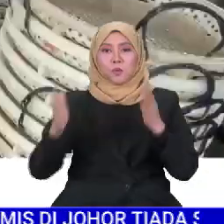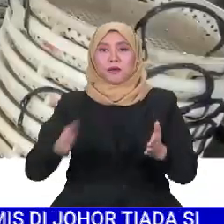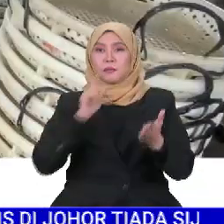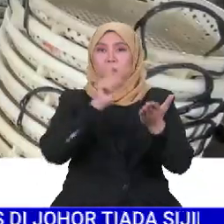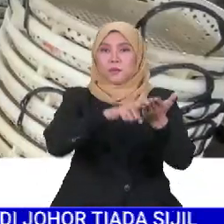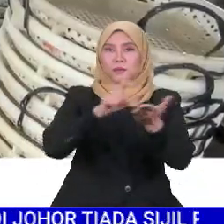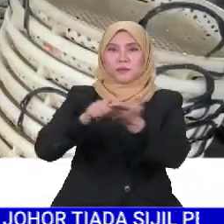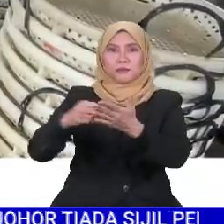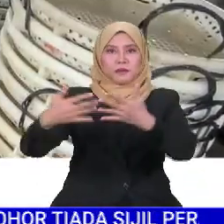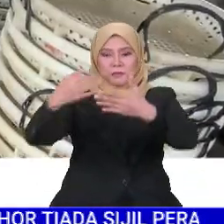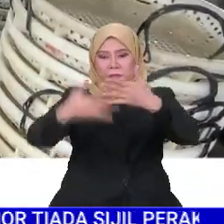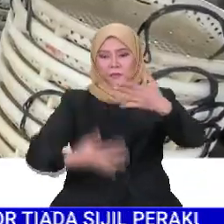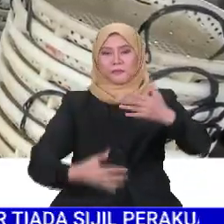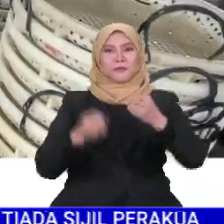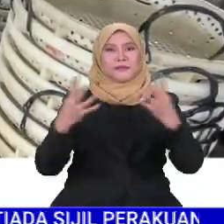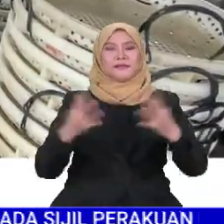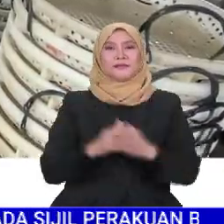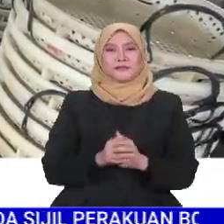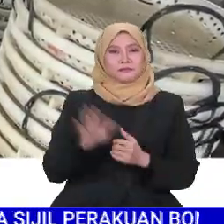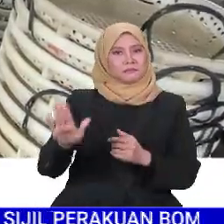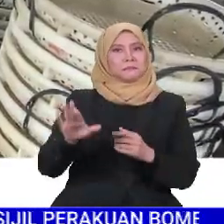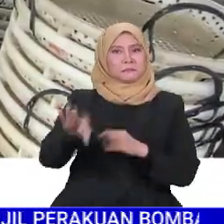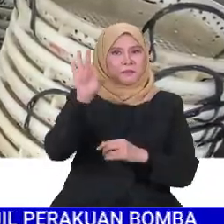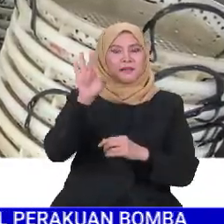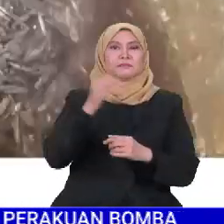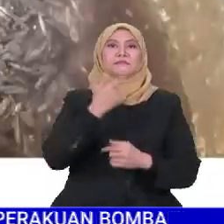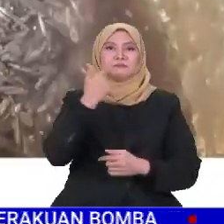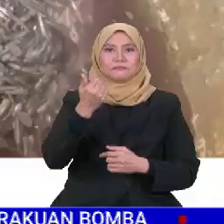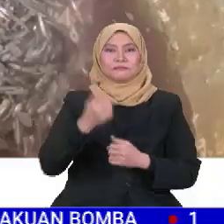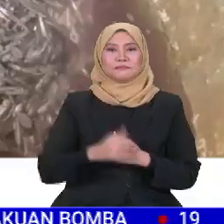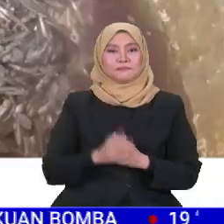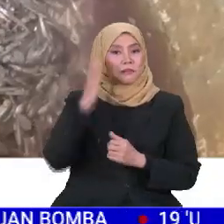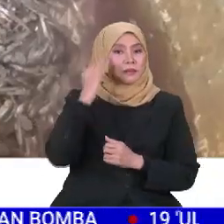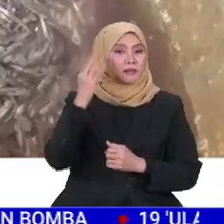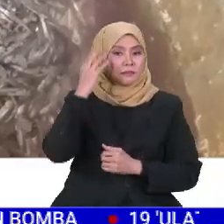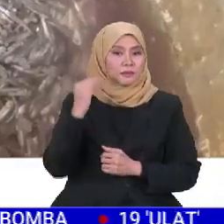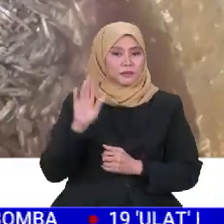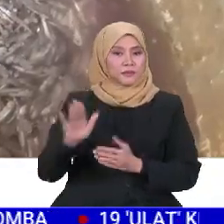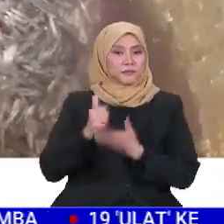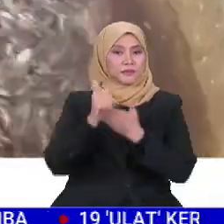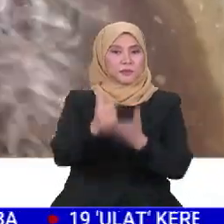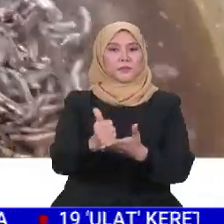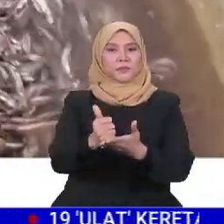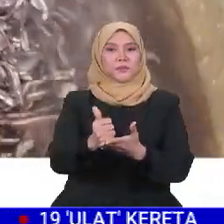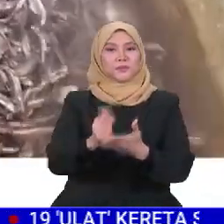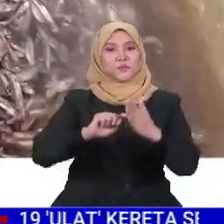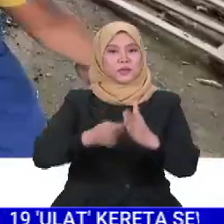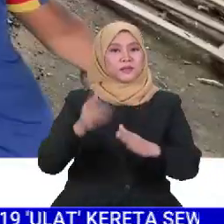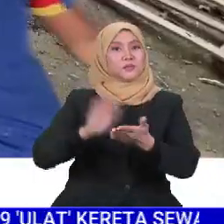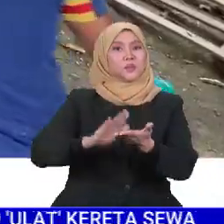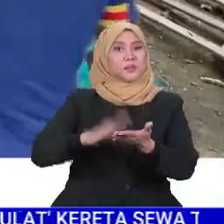tinggi, produk jualan Aimi Syahril sering jadi pilihan. Nyata pengalaman membantu arwah bapanya sejak di bangku